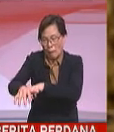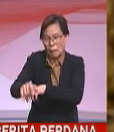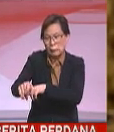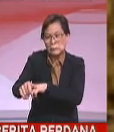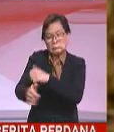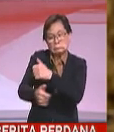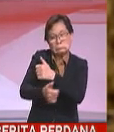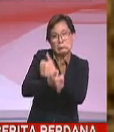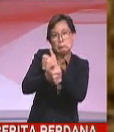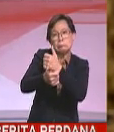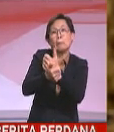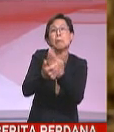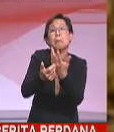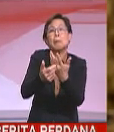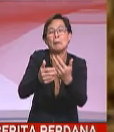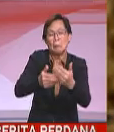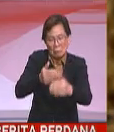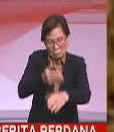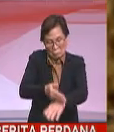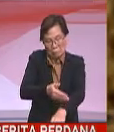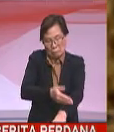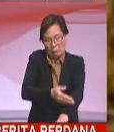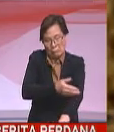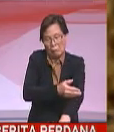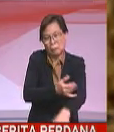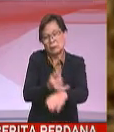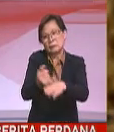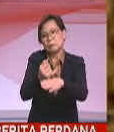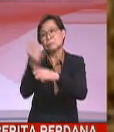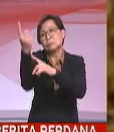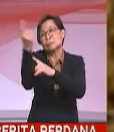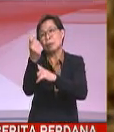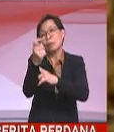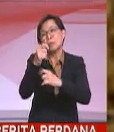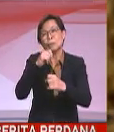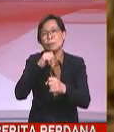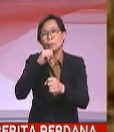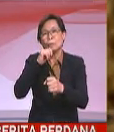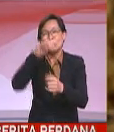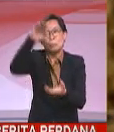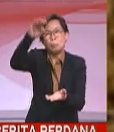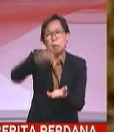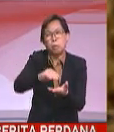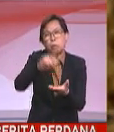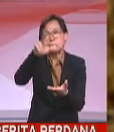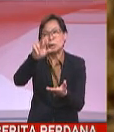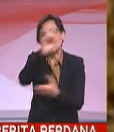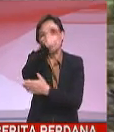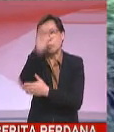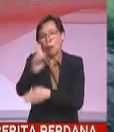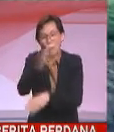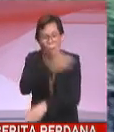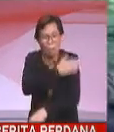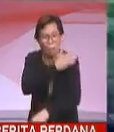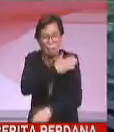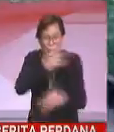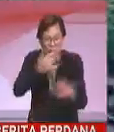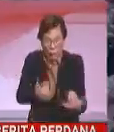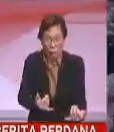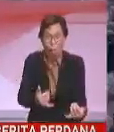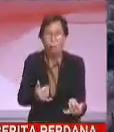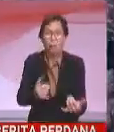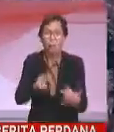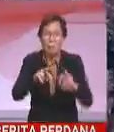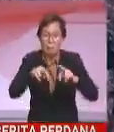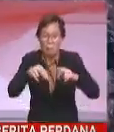memberi risiko terhadap prestasi industri tersebut. Pengurangan buruh sebanyak 30% daripada para semasa